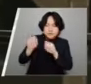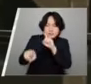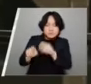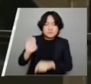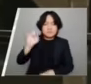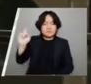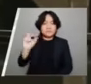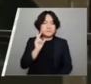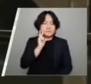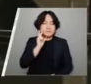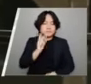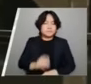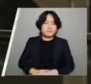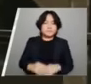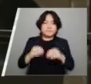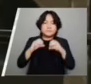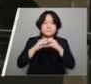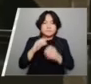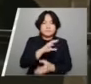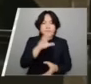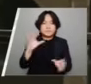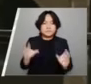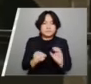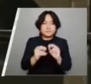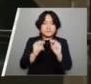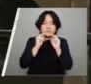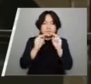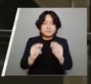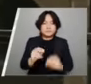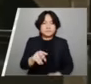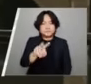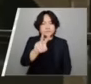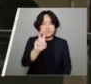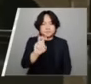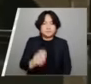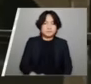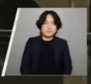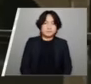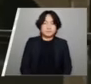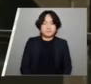Para sa GMA Integrated News, Jonathan Andal ang inyong saksi.